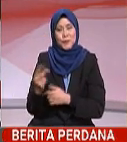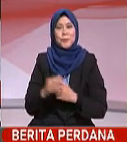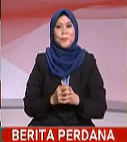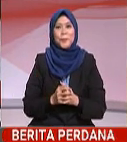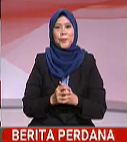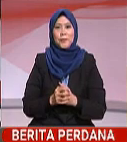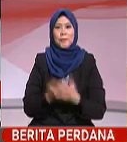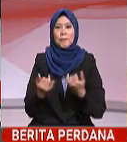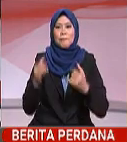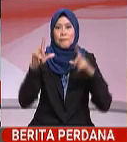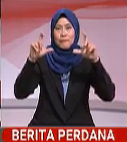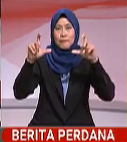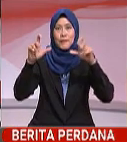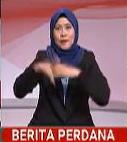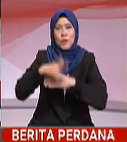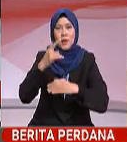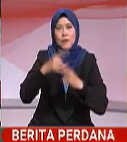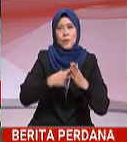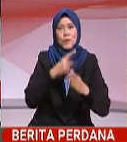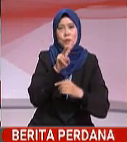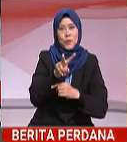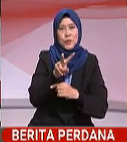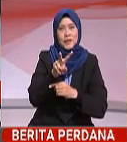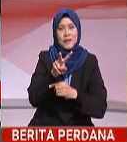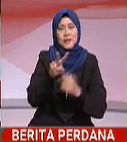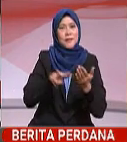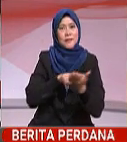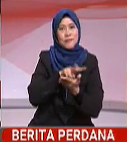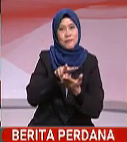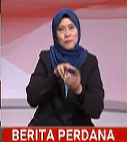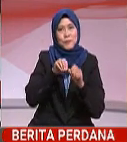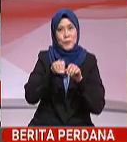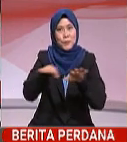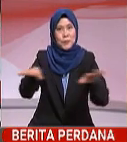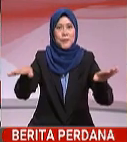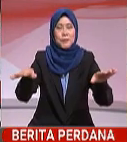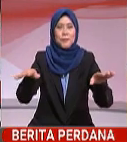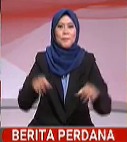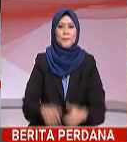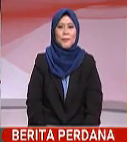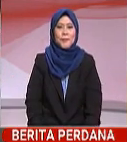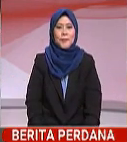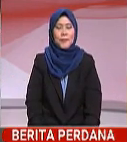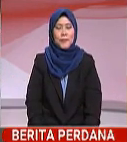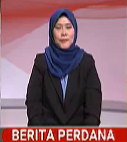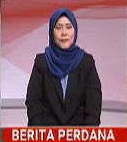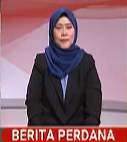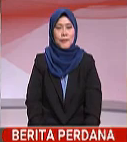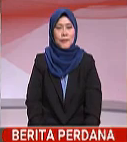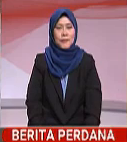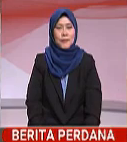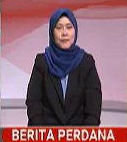Facebook awal Februari lalu menjadi bualan di media sosial.